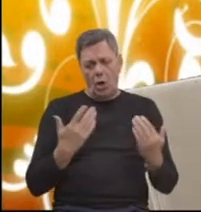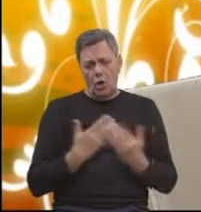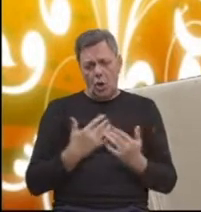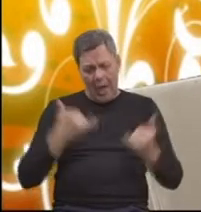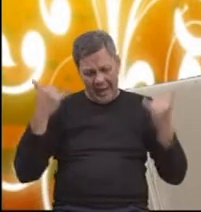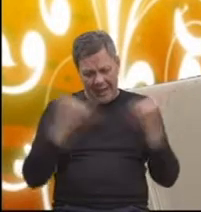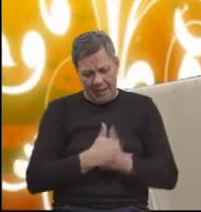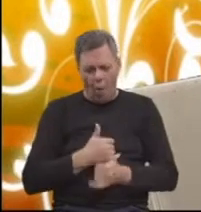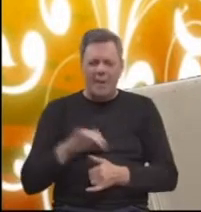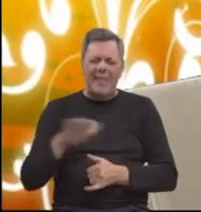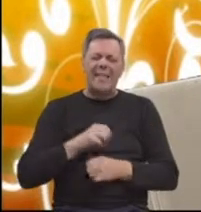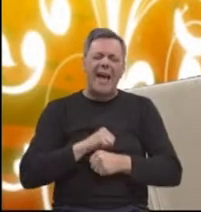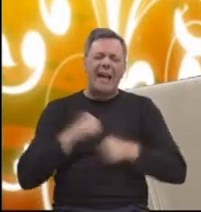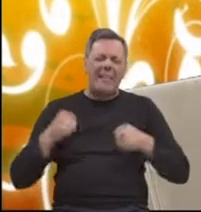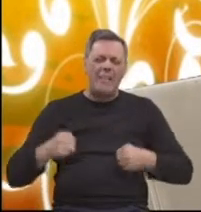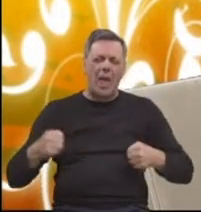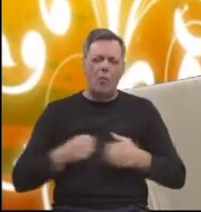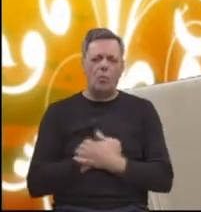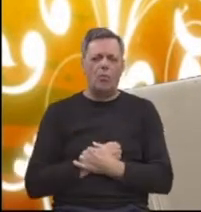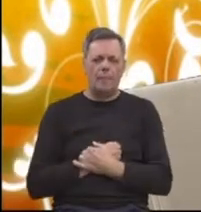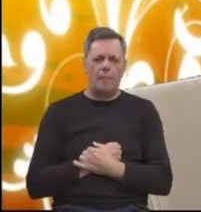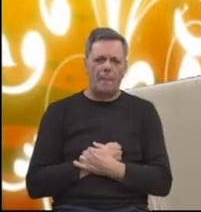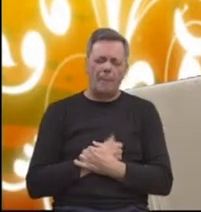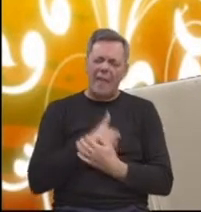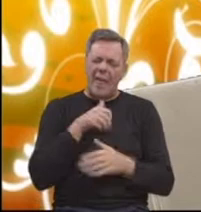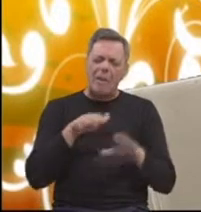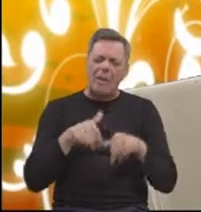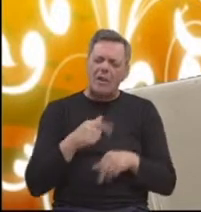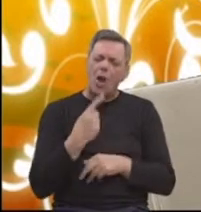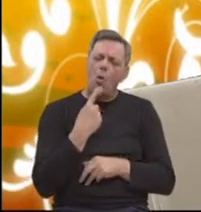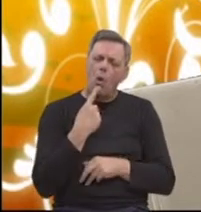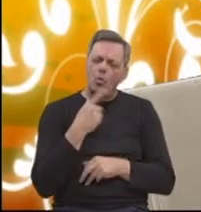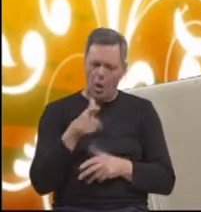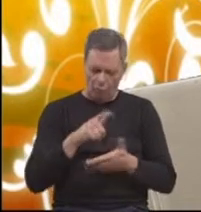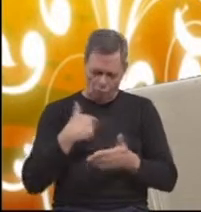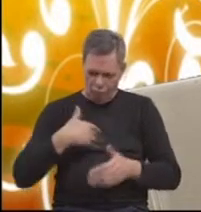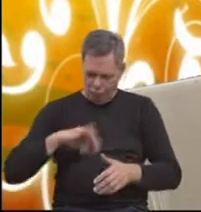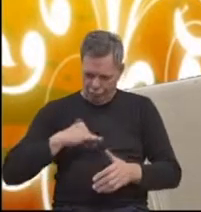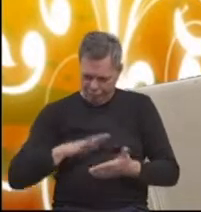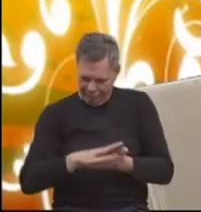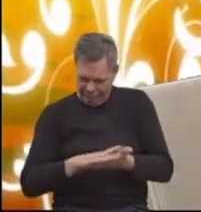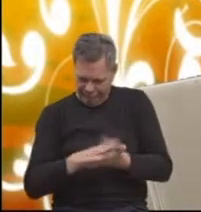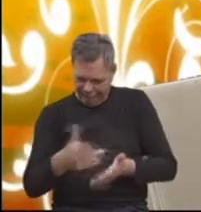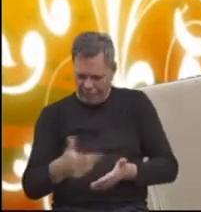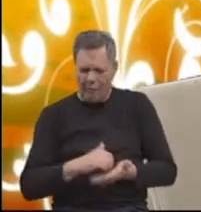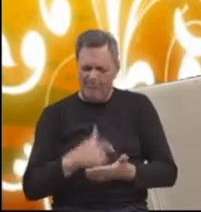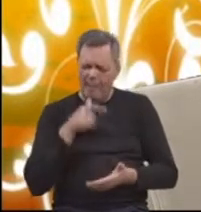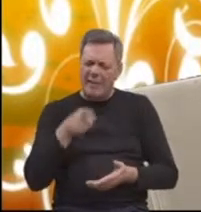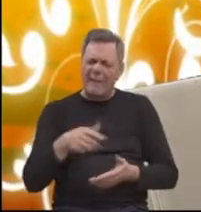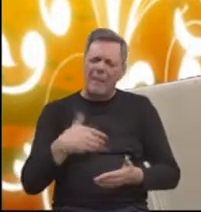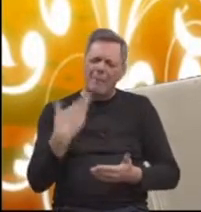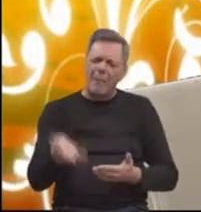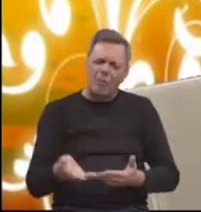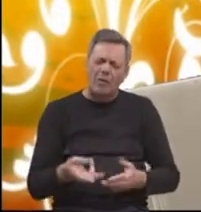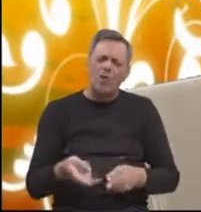je krivo. Znači, djeca razvijaju, to jest prihvaćaju okuse u toj dobi i tada bismo stvarno trebali im ponuditi što